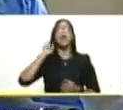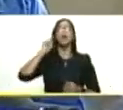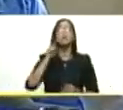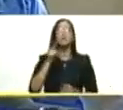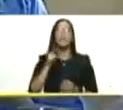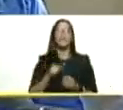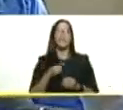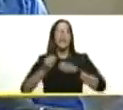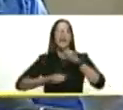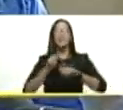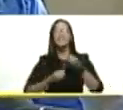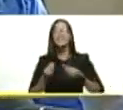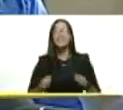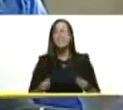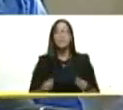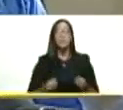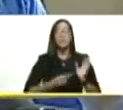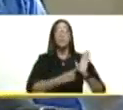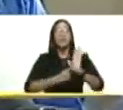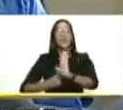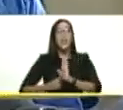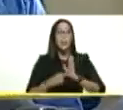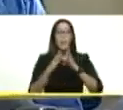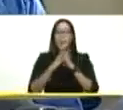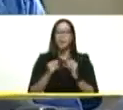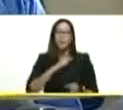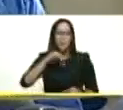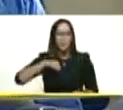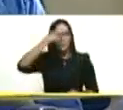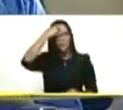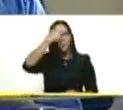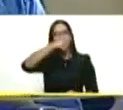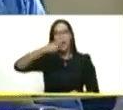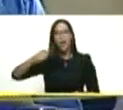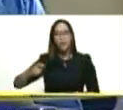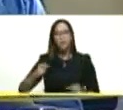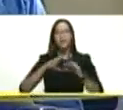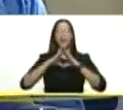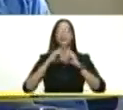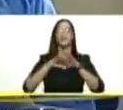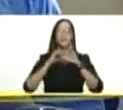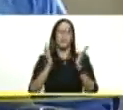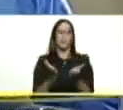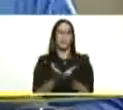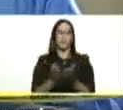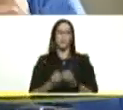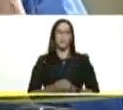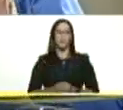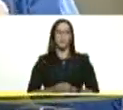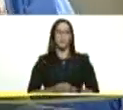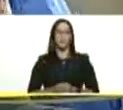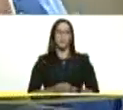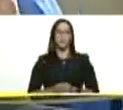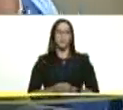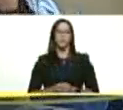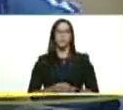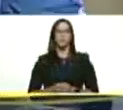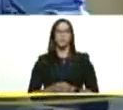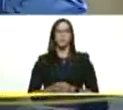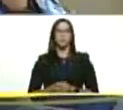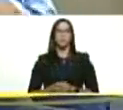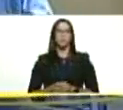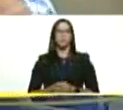han sido un ejemplo para todos nuestros pueblos en todo el mundo. ويجوز لي أن